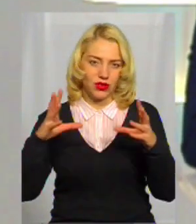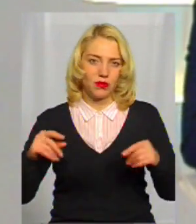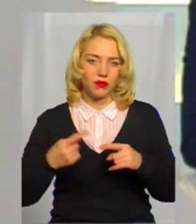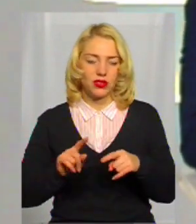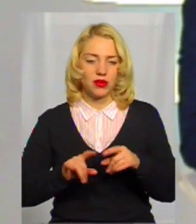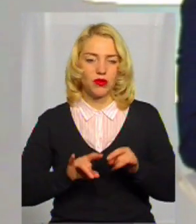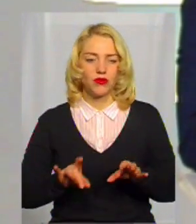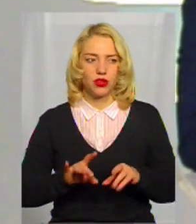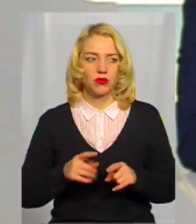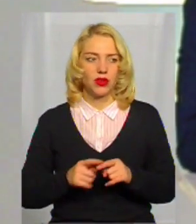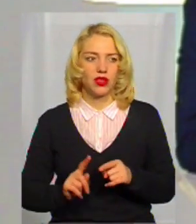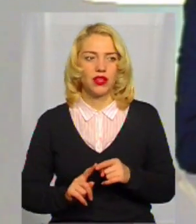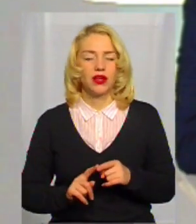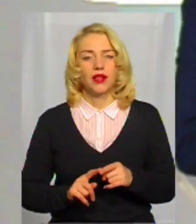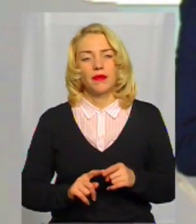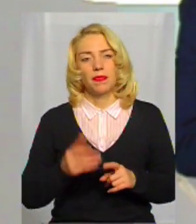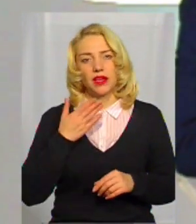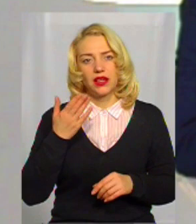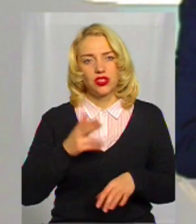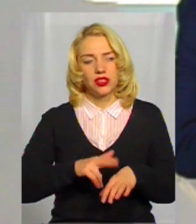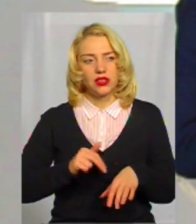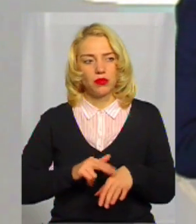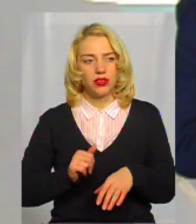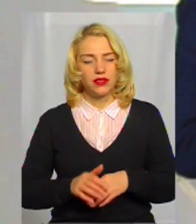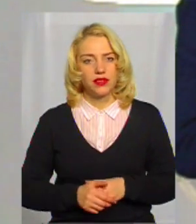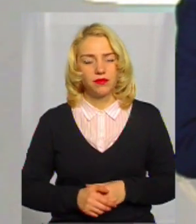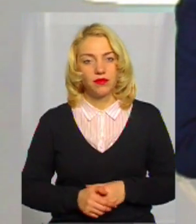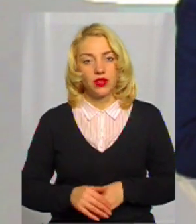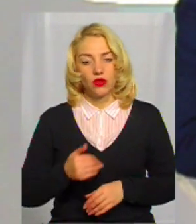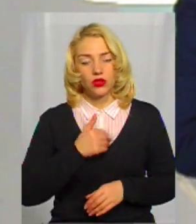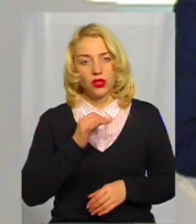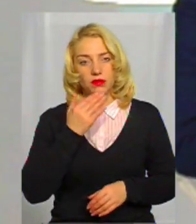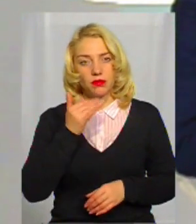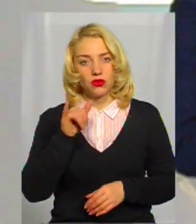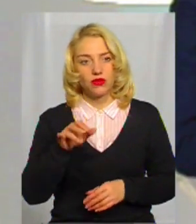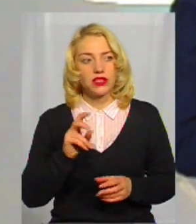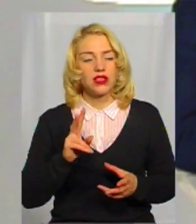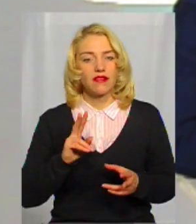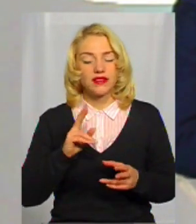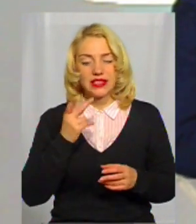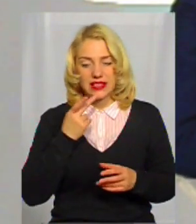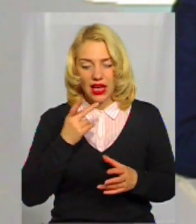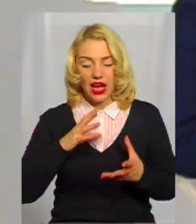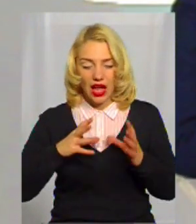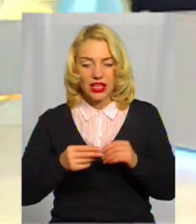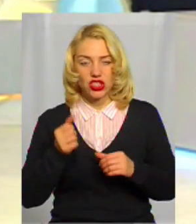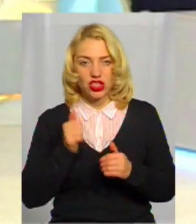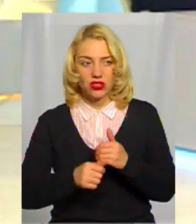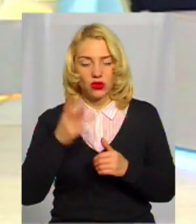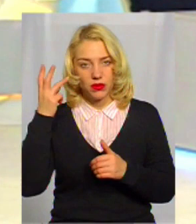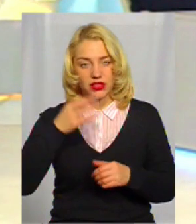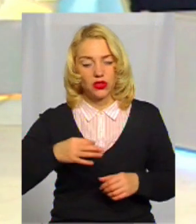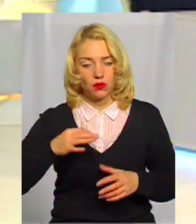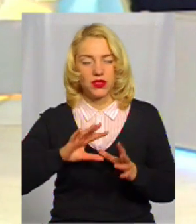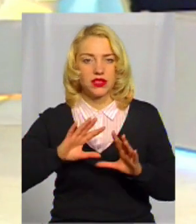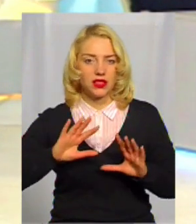управління патрульної поліції Хмельницької області Людмила Чернолевська. Хотів у вас запитати, як взагалі часто в Хмельницькій області